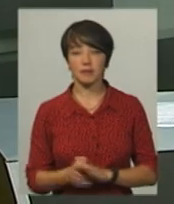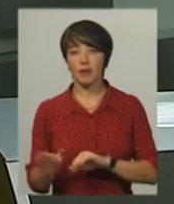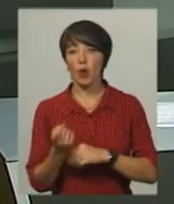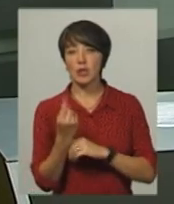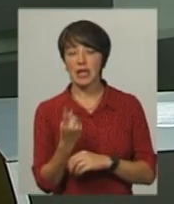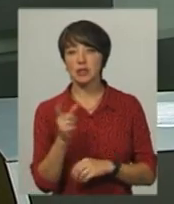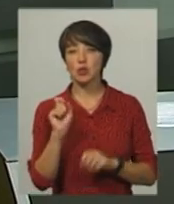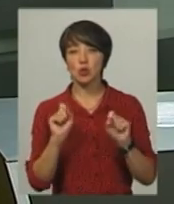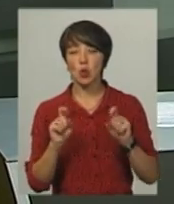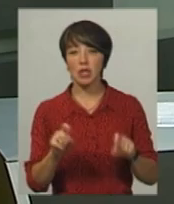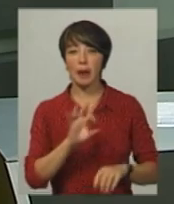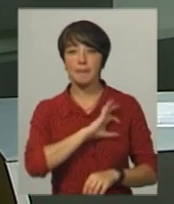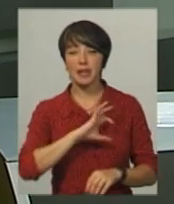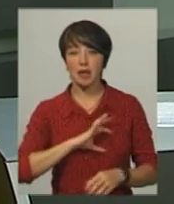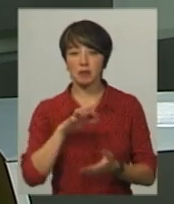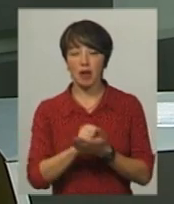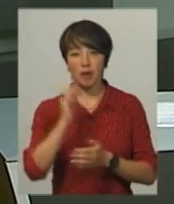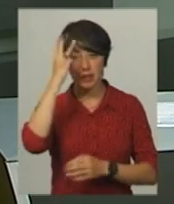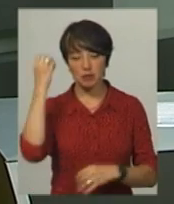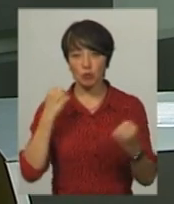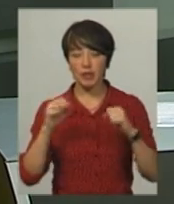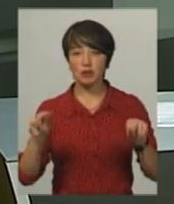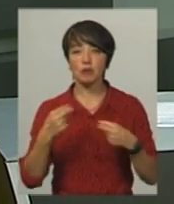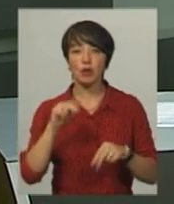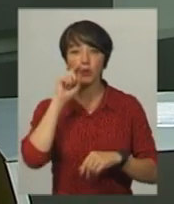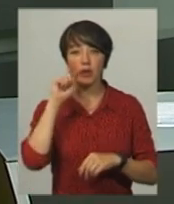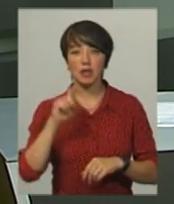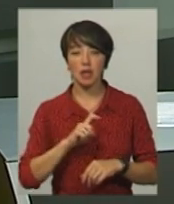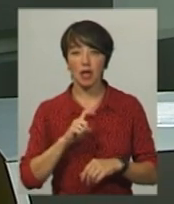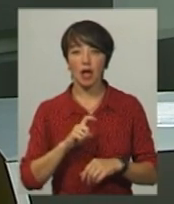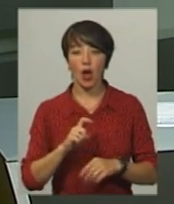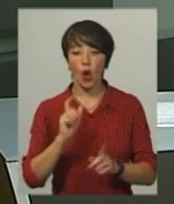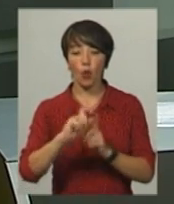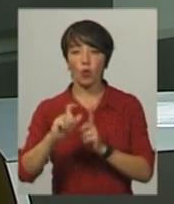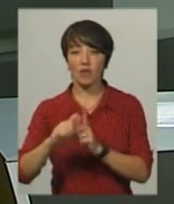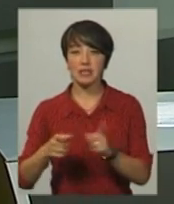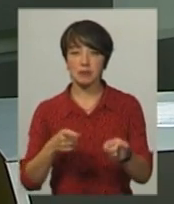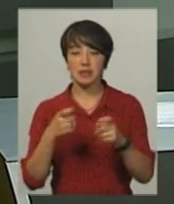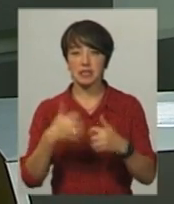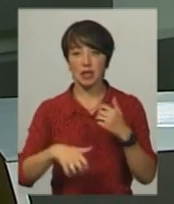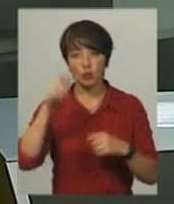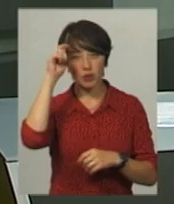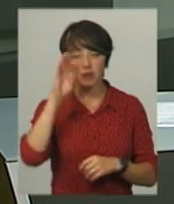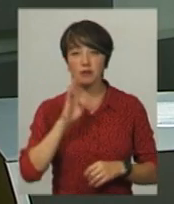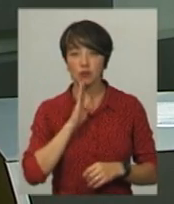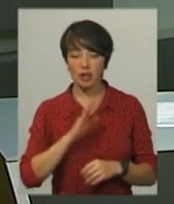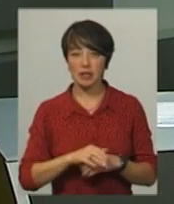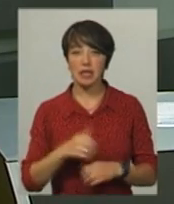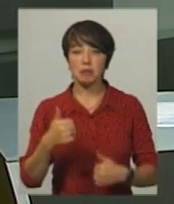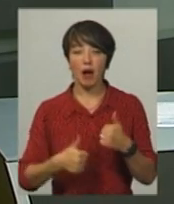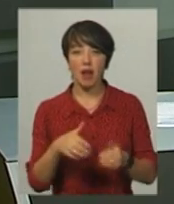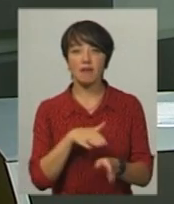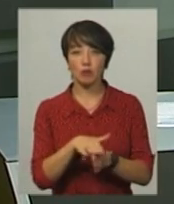11 золотих медалей вибороли хмельницькі спортсмени на чемпіонаті України з кулькової стрільби серед юнаків та дівчат.